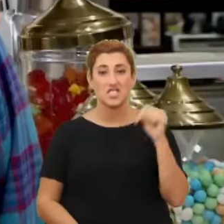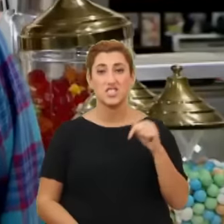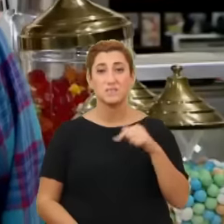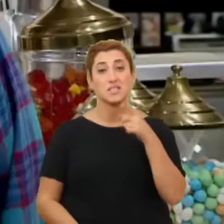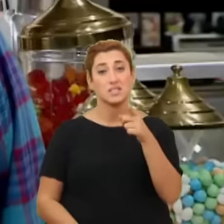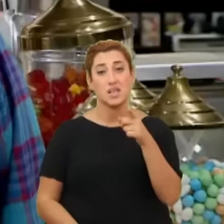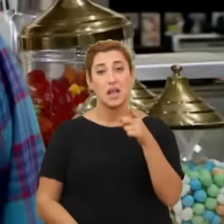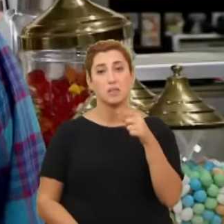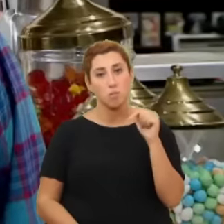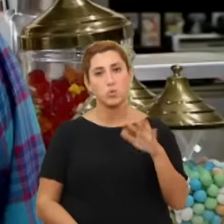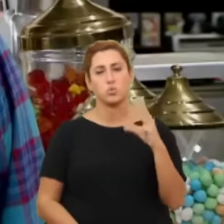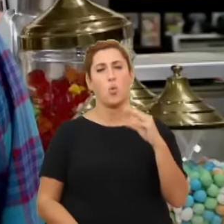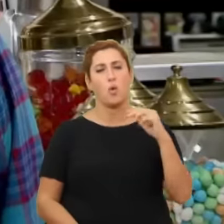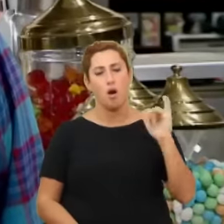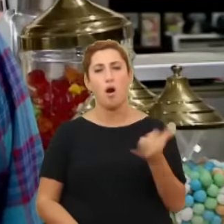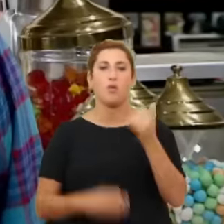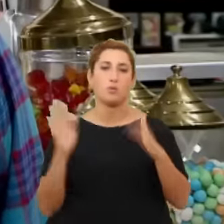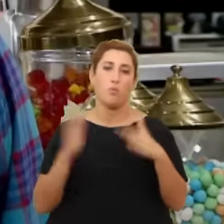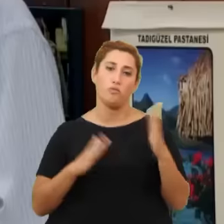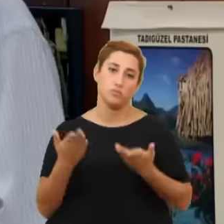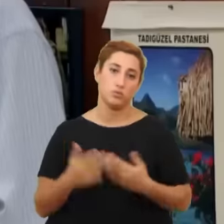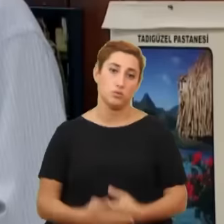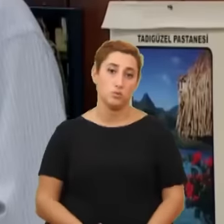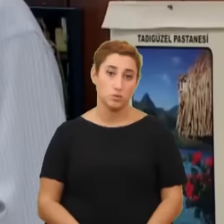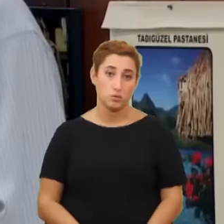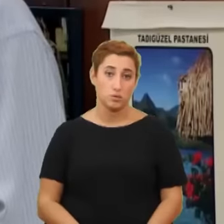sefer sen bayağı bir benzetmişsin yani.